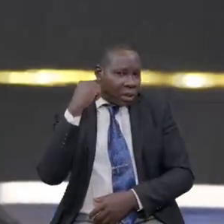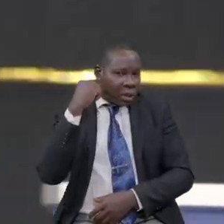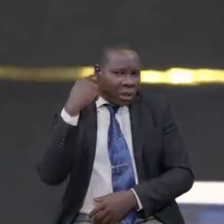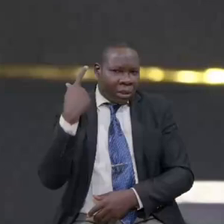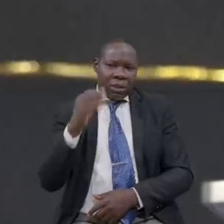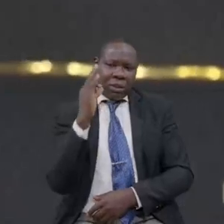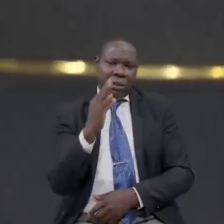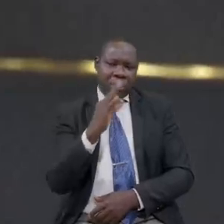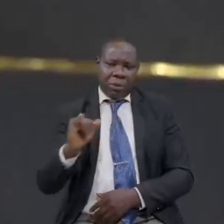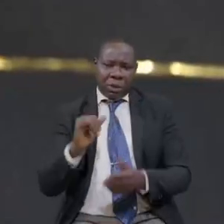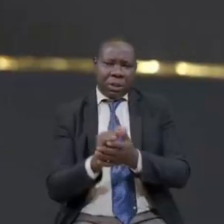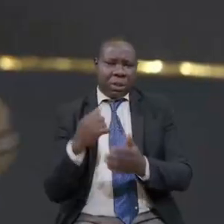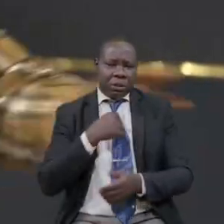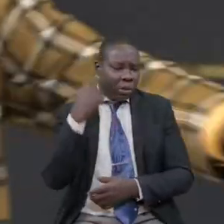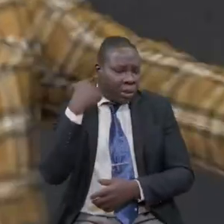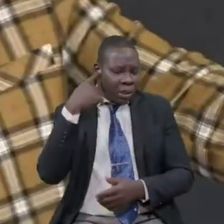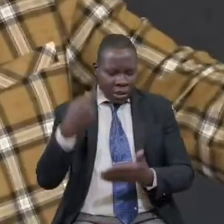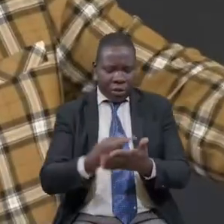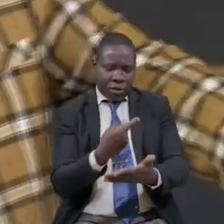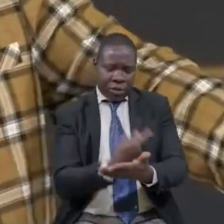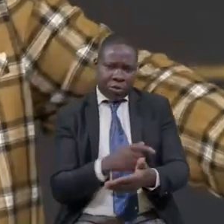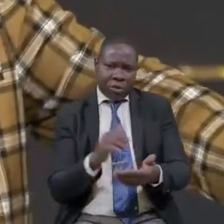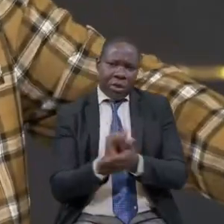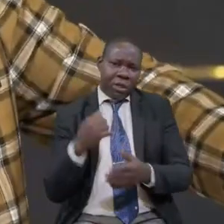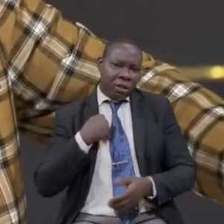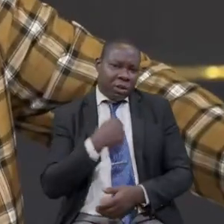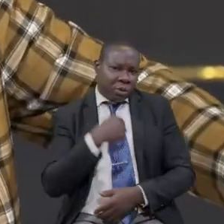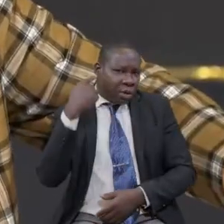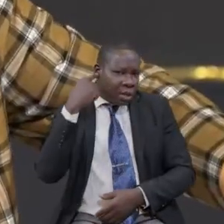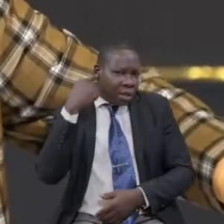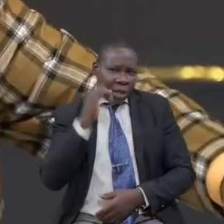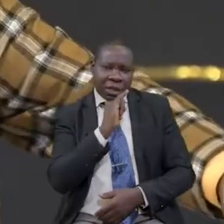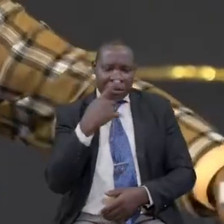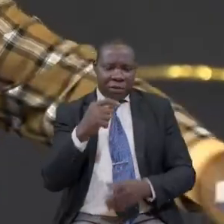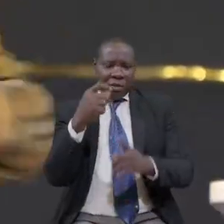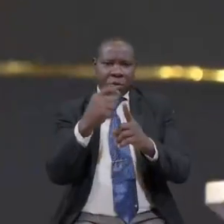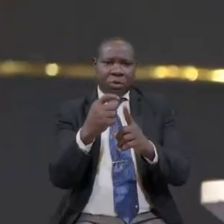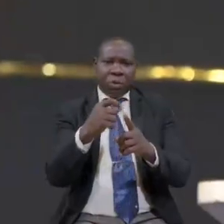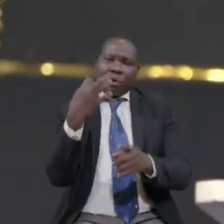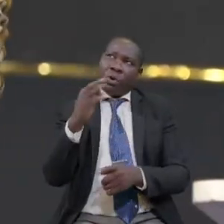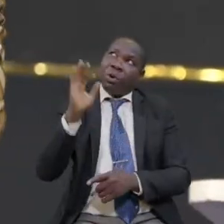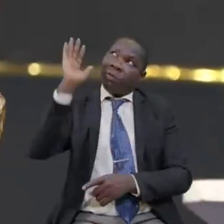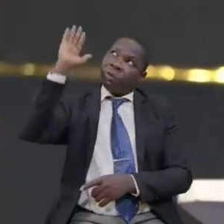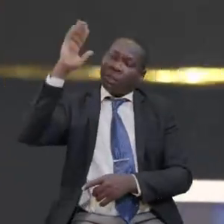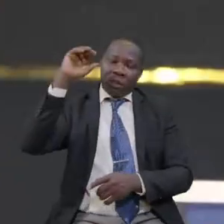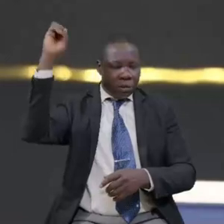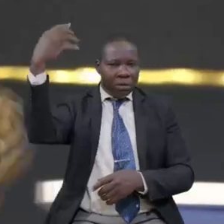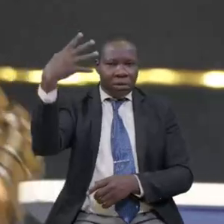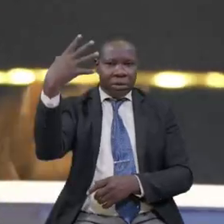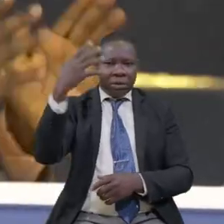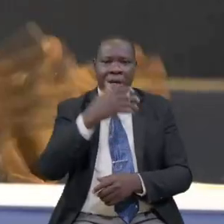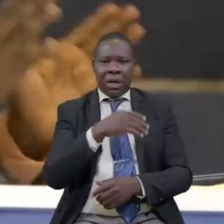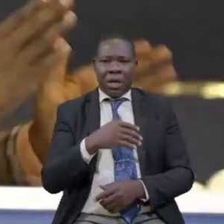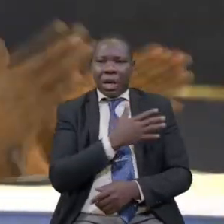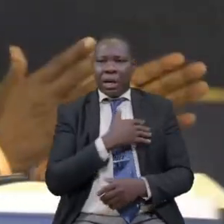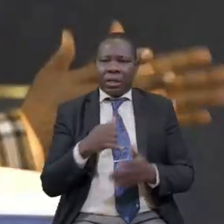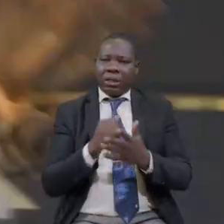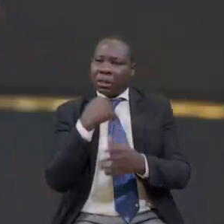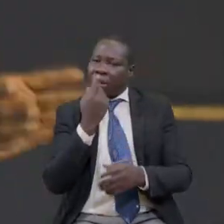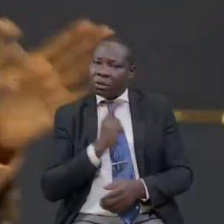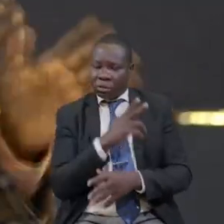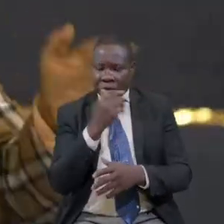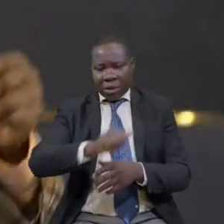la prédication que nous recevons, l'évangile que nous entendons, c'est la parole de sa grâce. Maintenant, il nous a dit quelque